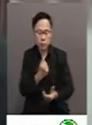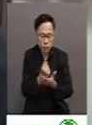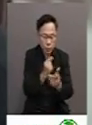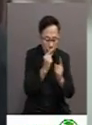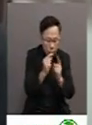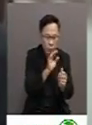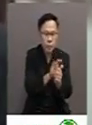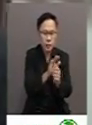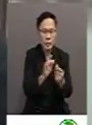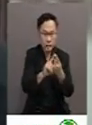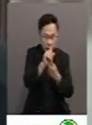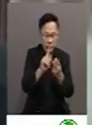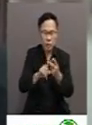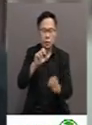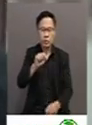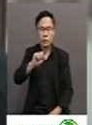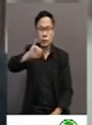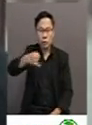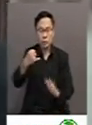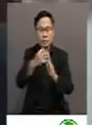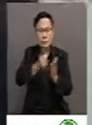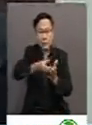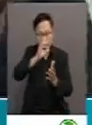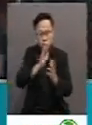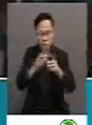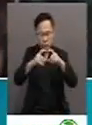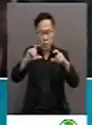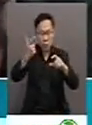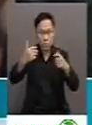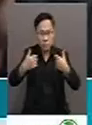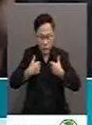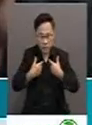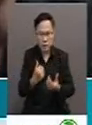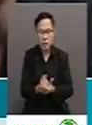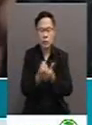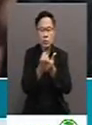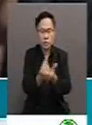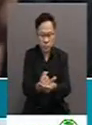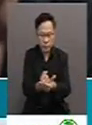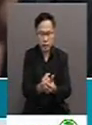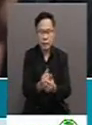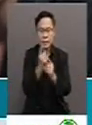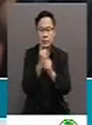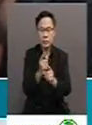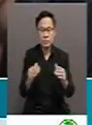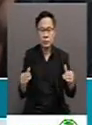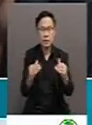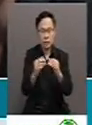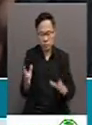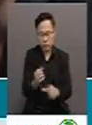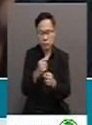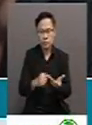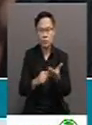แล้วก็ตอนนี้ทางสวจก็เรื่องของเป็นคนไข้มีบัตรทองเนาะบัตรทองมันก็มีเราก็จะทำรายงานไป